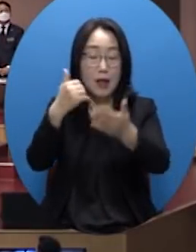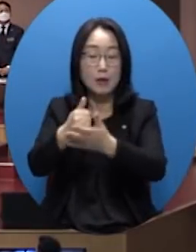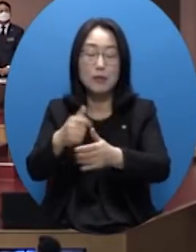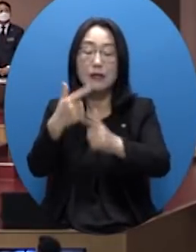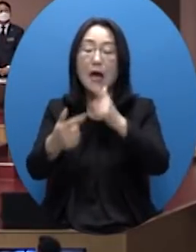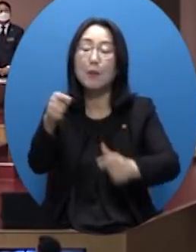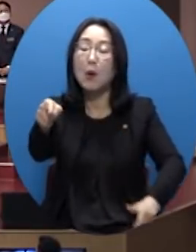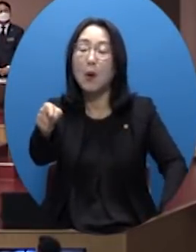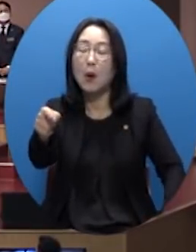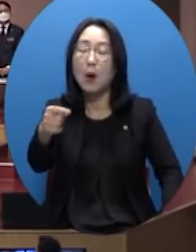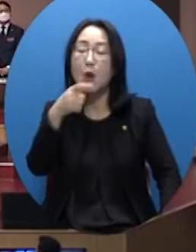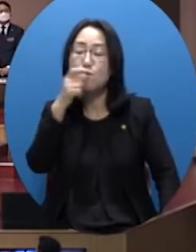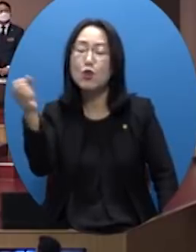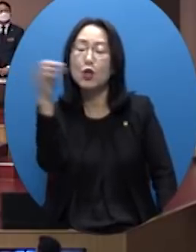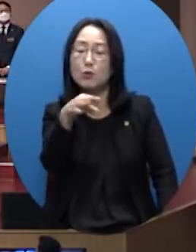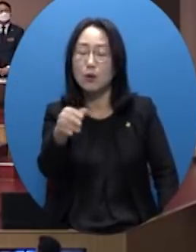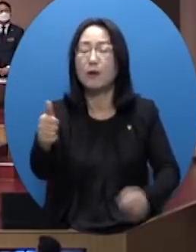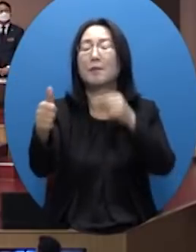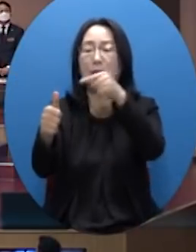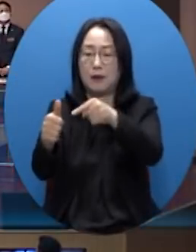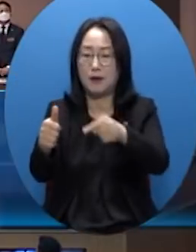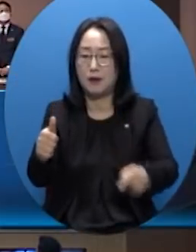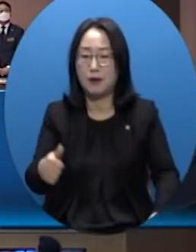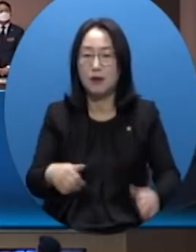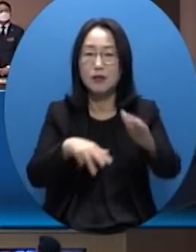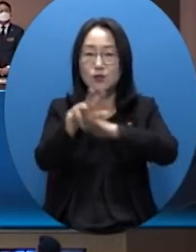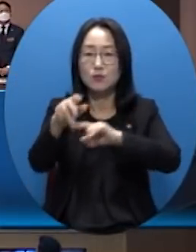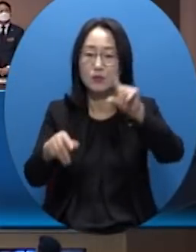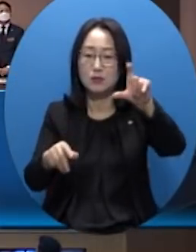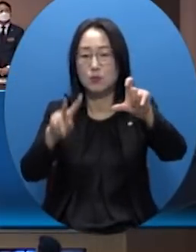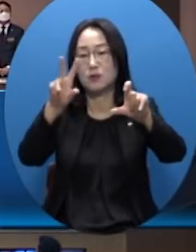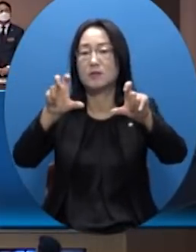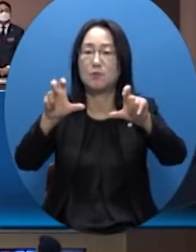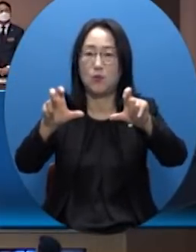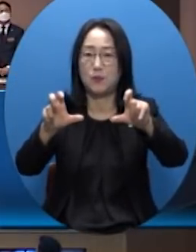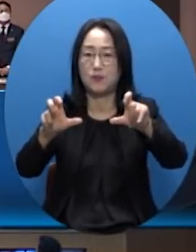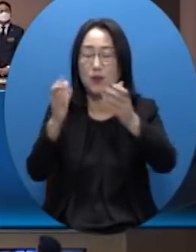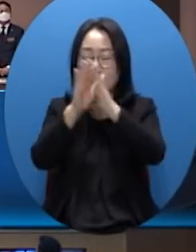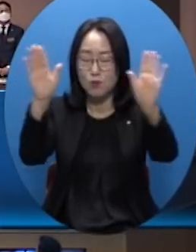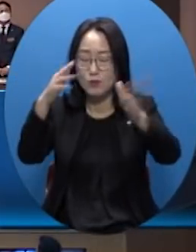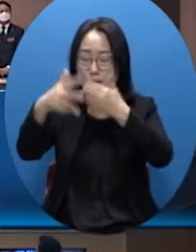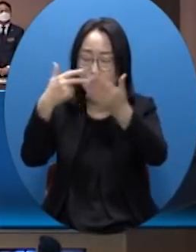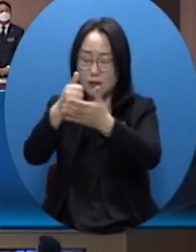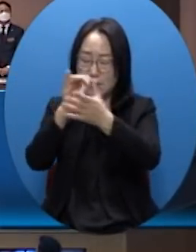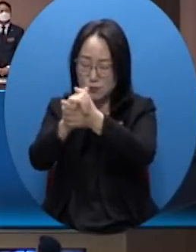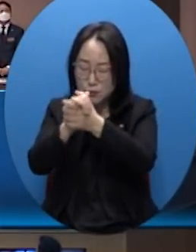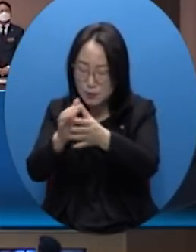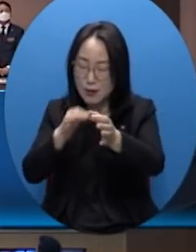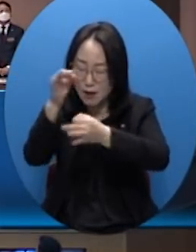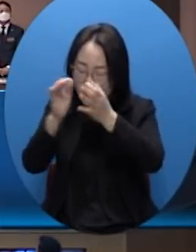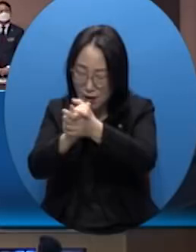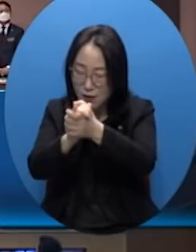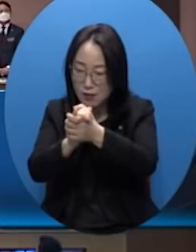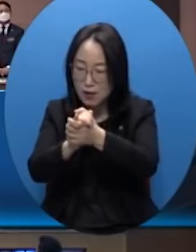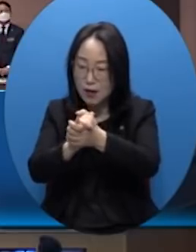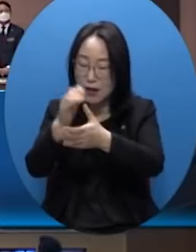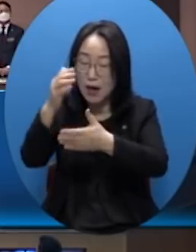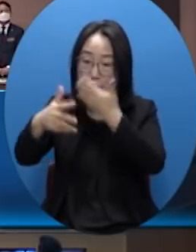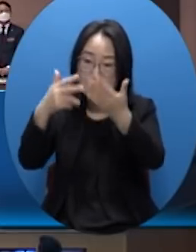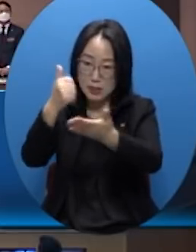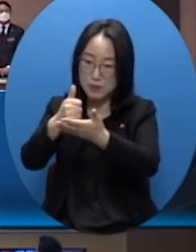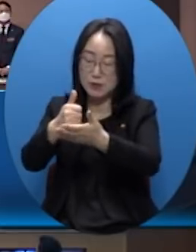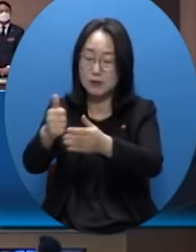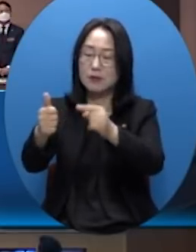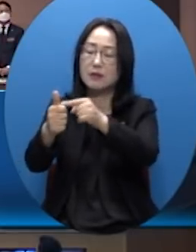나무를 물에 던져 라고 말씀 하신 것입니다 이렇게 15장 25 절입니다 모세 카약 얇게 부르지 어떠니 야외